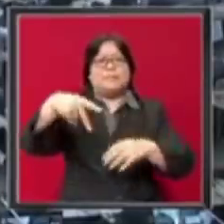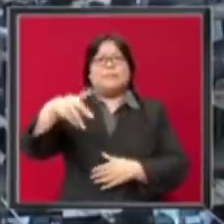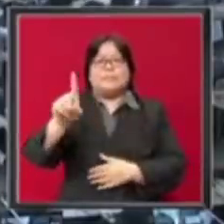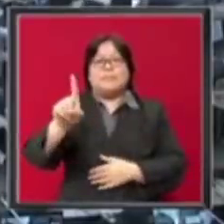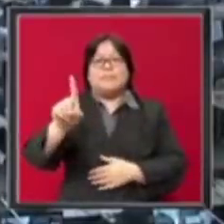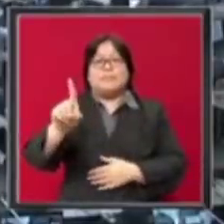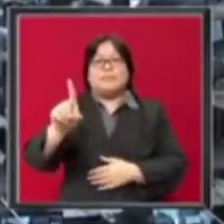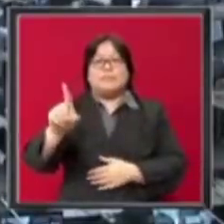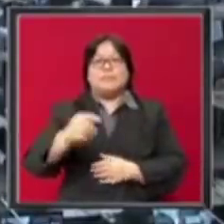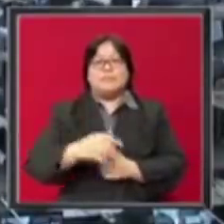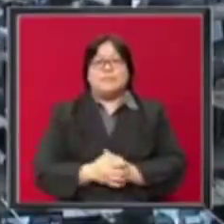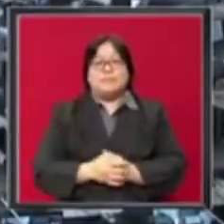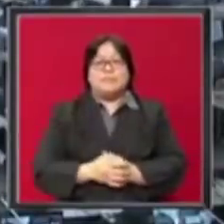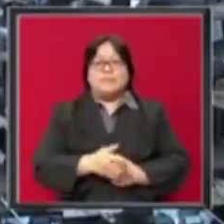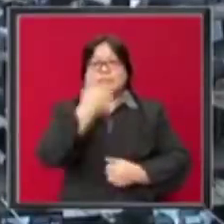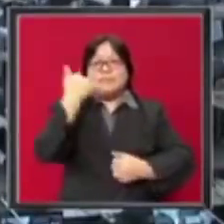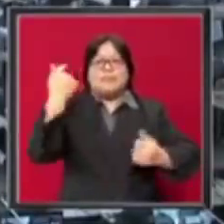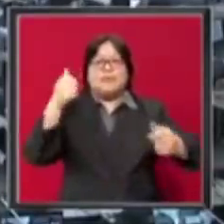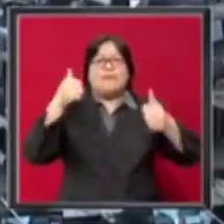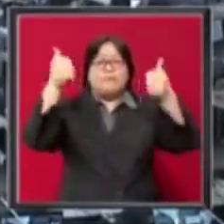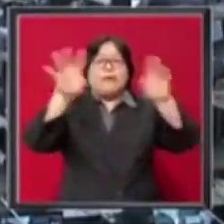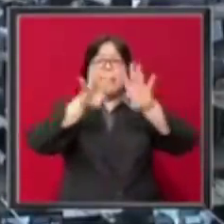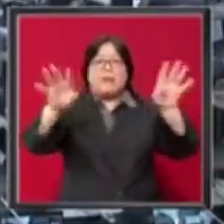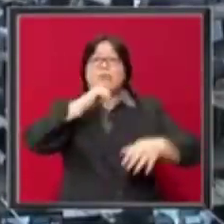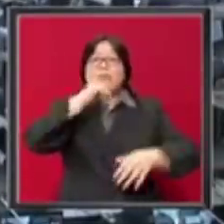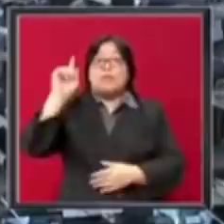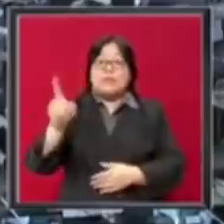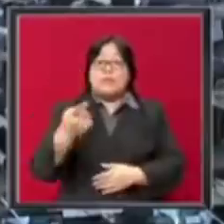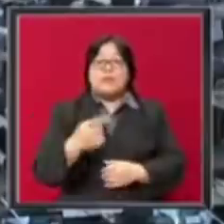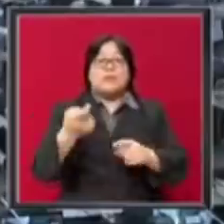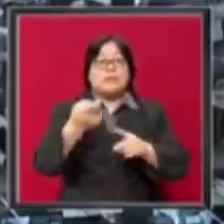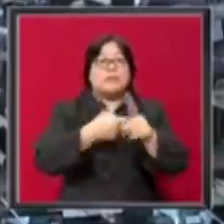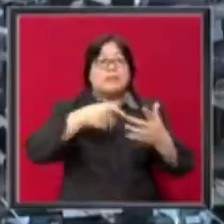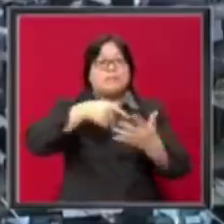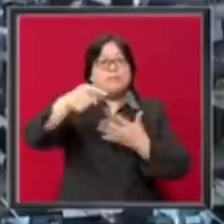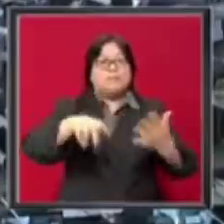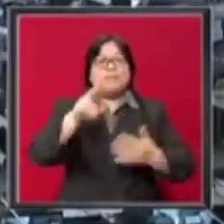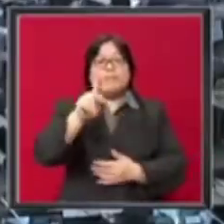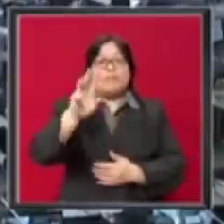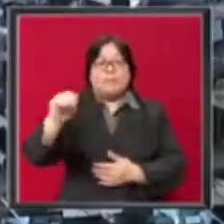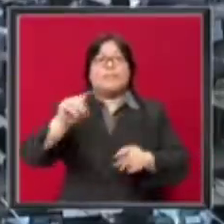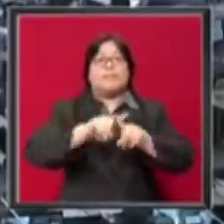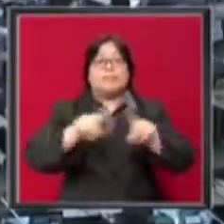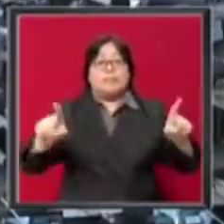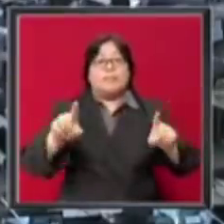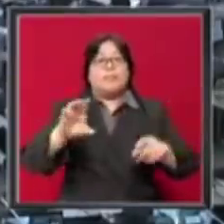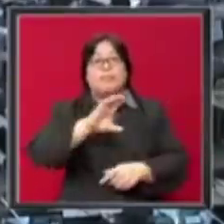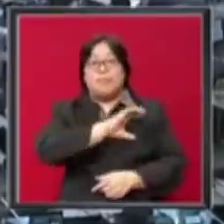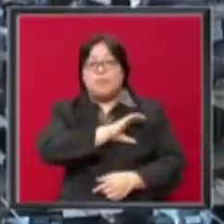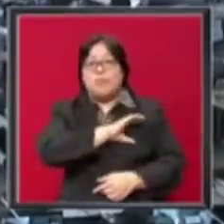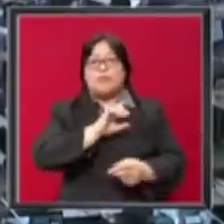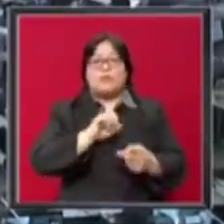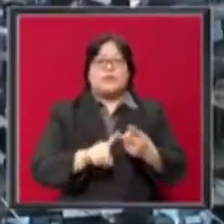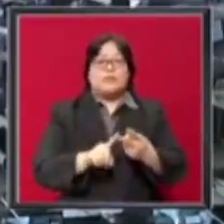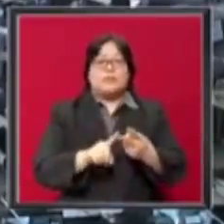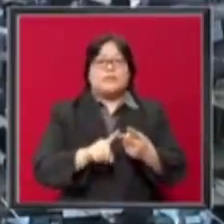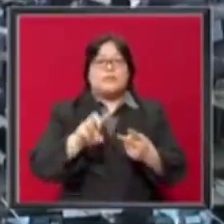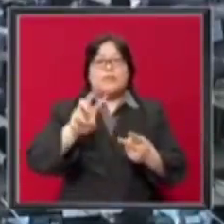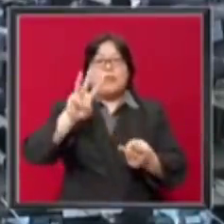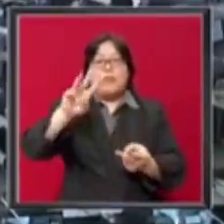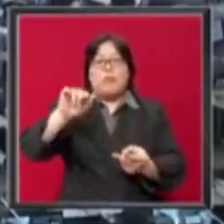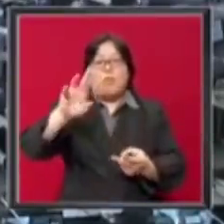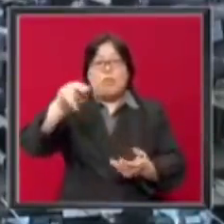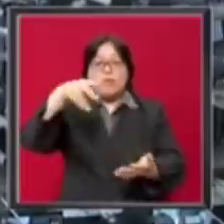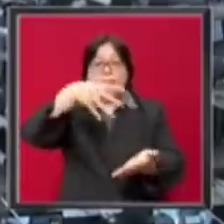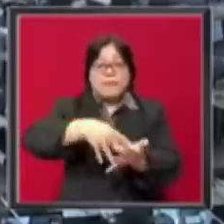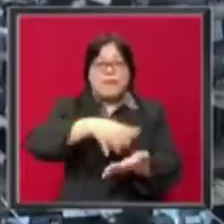Dixon sebut tentang frontliners yang bukan sahaja dari kalangan KKM tetapi juga anggota polis, warden